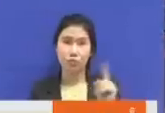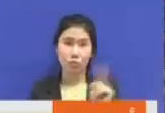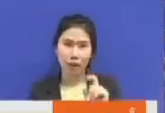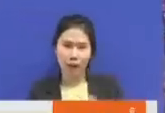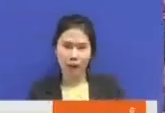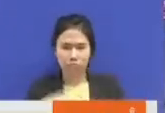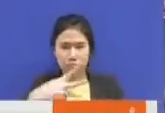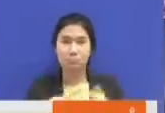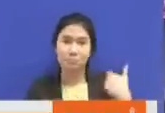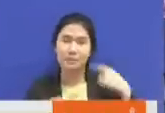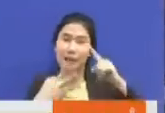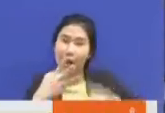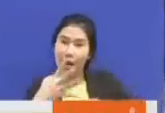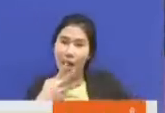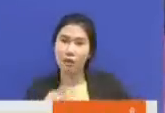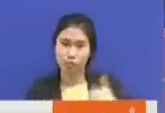ครับ